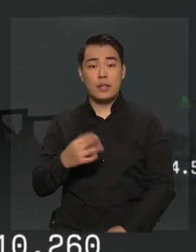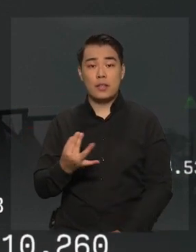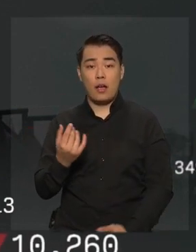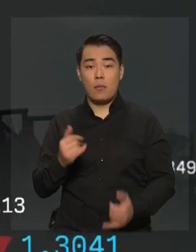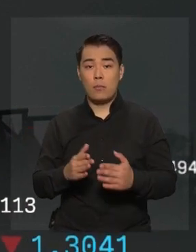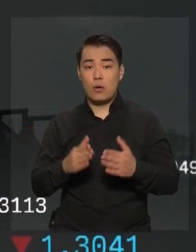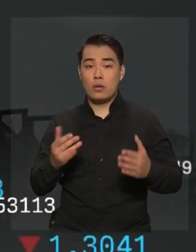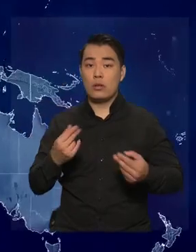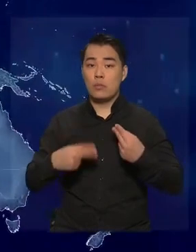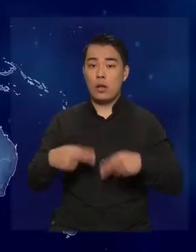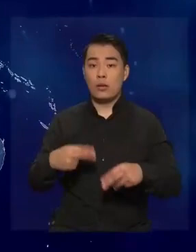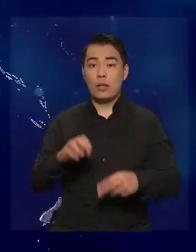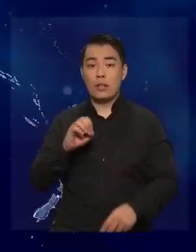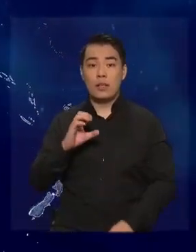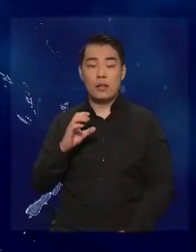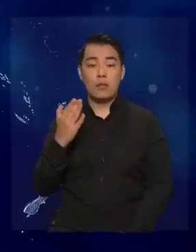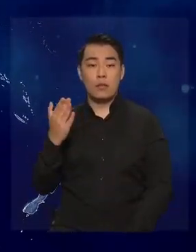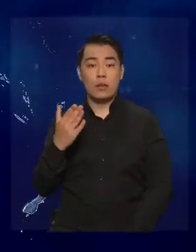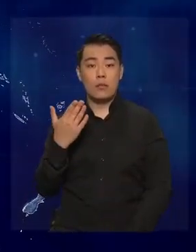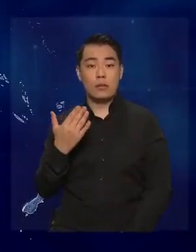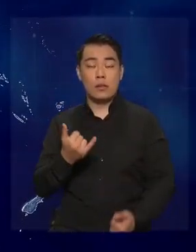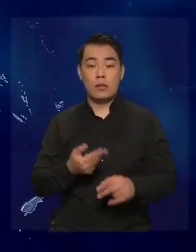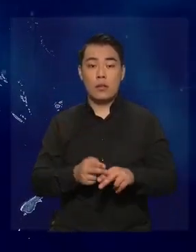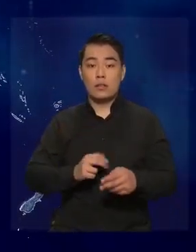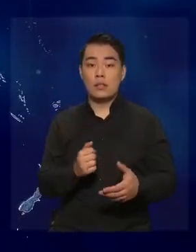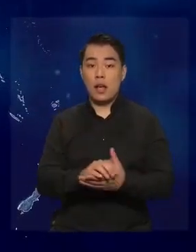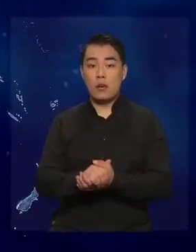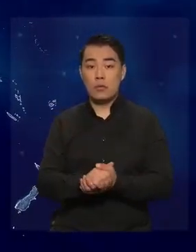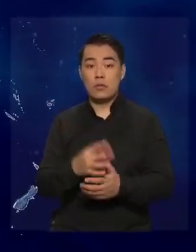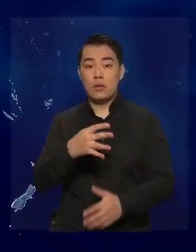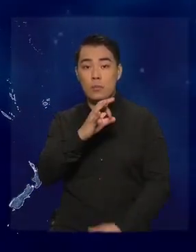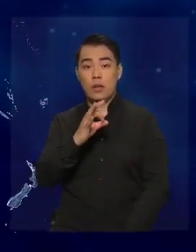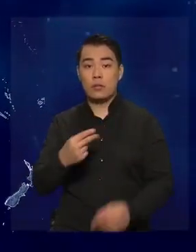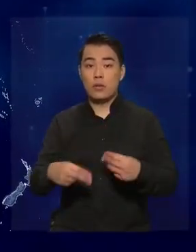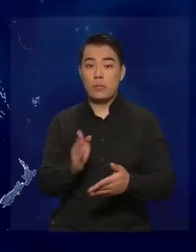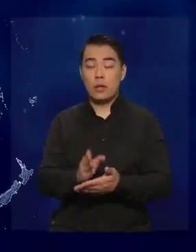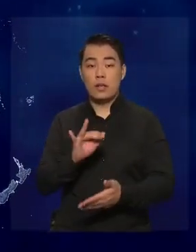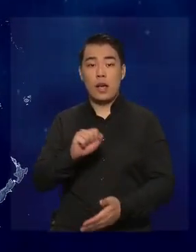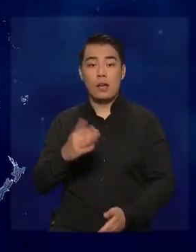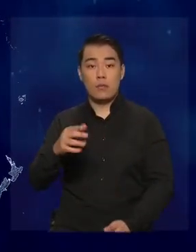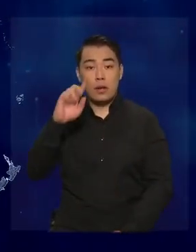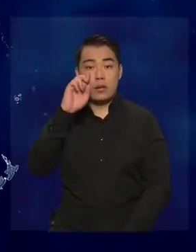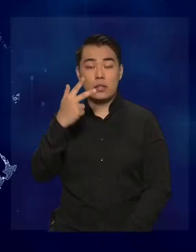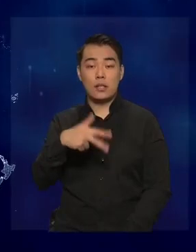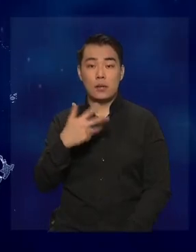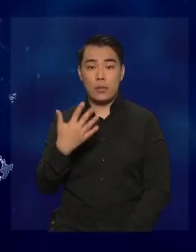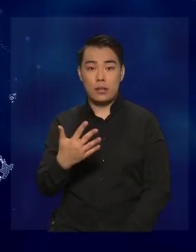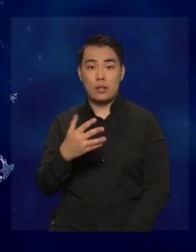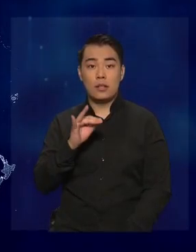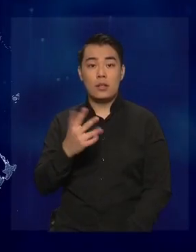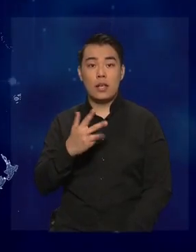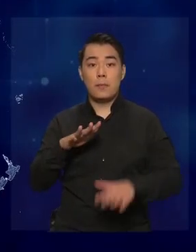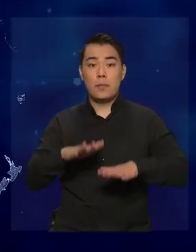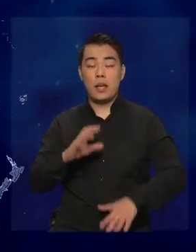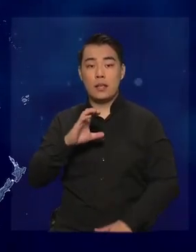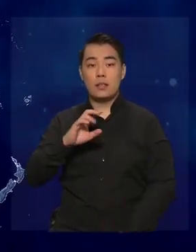больше всего у нас закупают страны Европейского Союза, 40%. Затем азиатские государства, 35%, а на